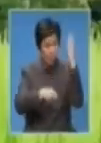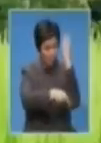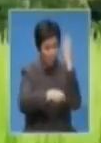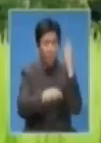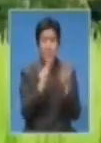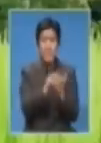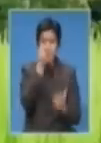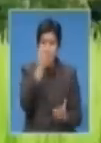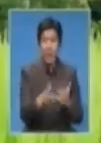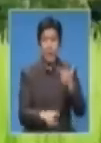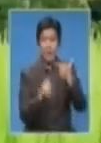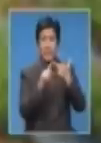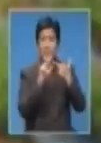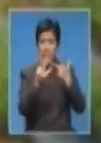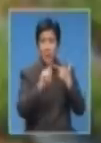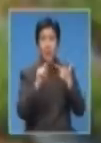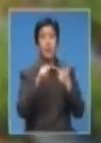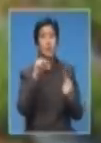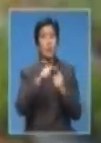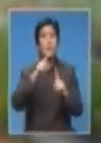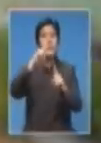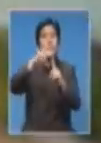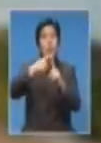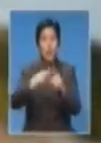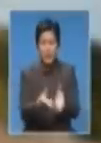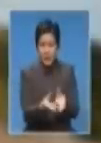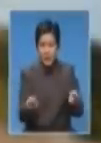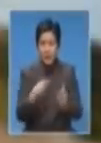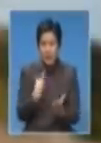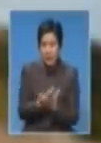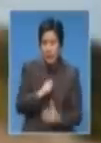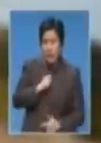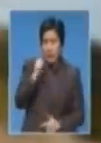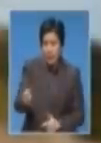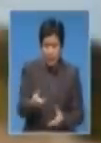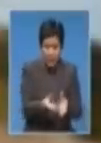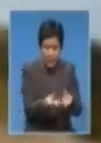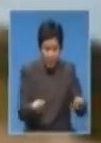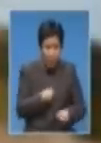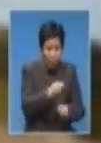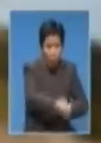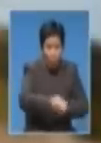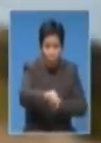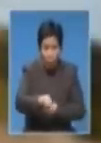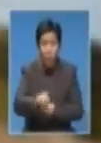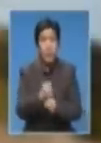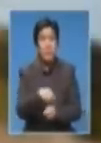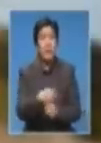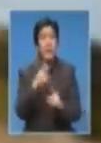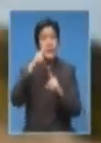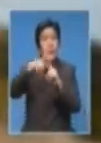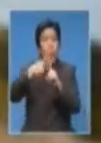สามที่แพงมีคำถามมากที่สุดคือการเช่าที่ดินทำกินนะครับผมเข้ารายละเอียดไปแล้วปรากฏว่าได้มีการเช่